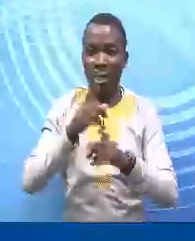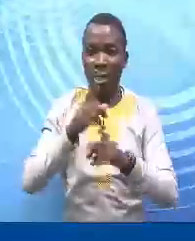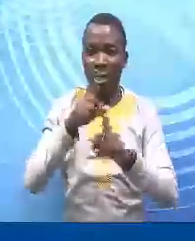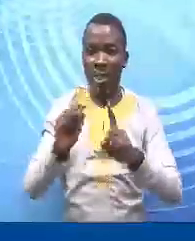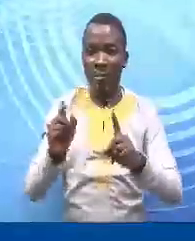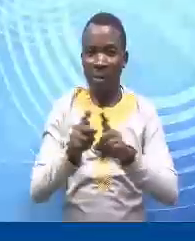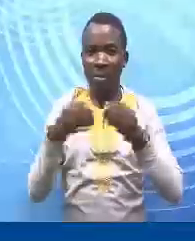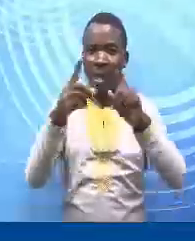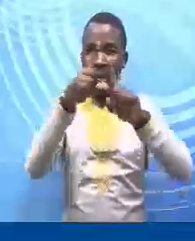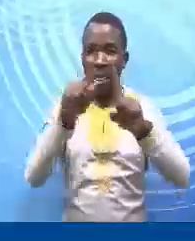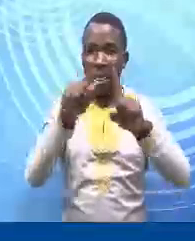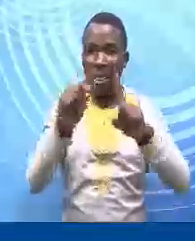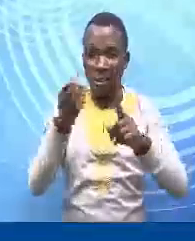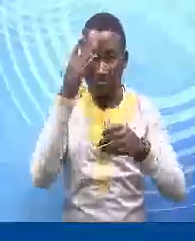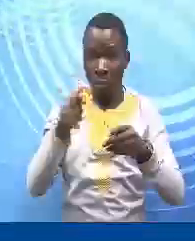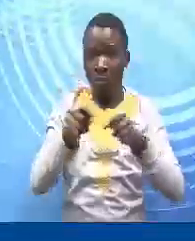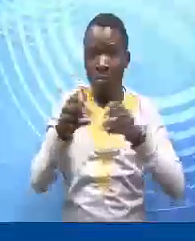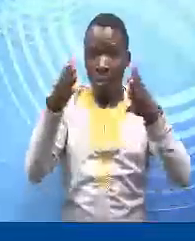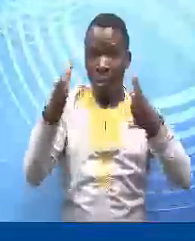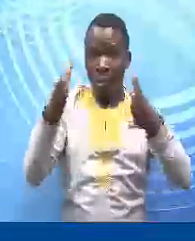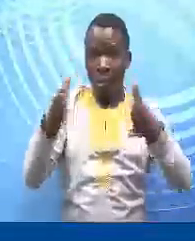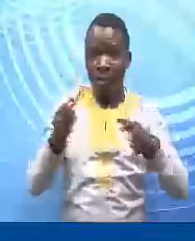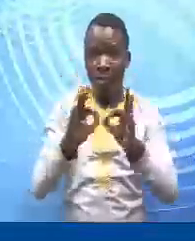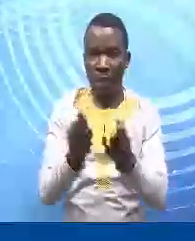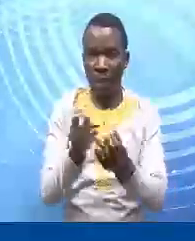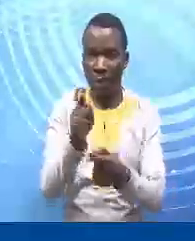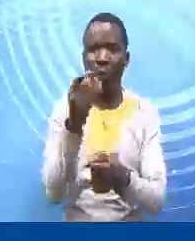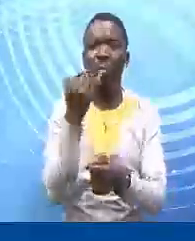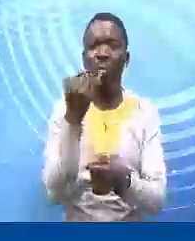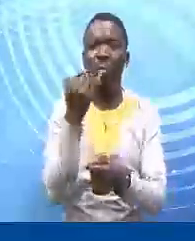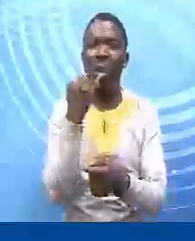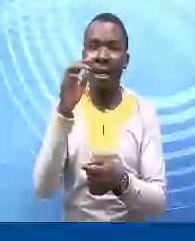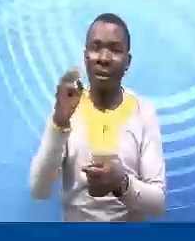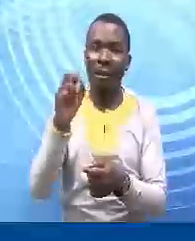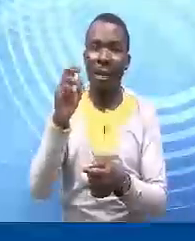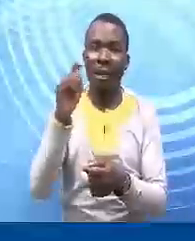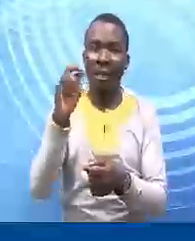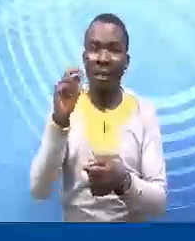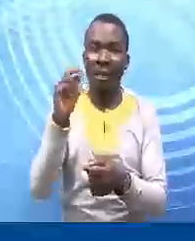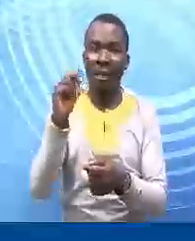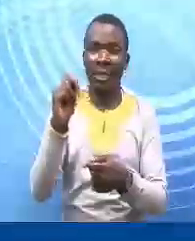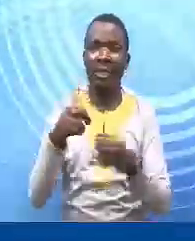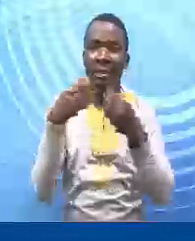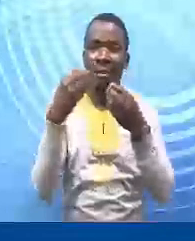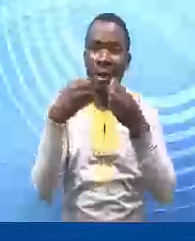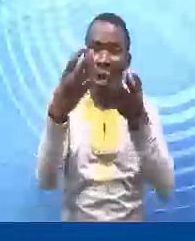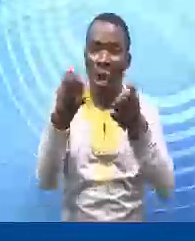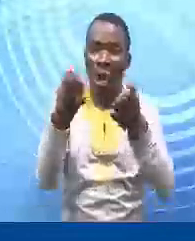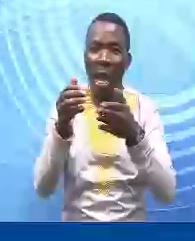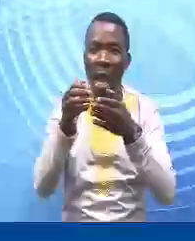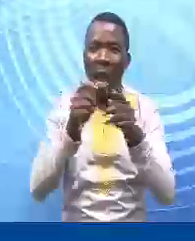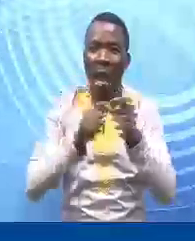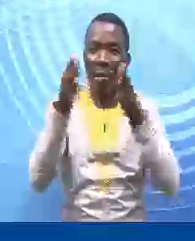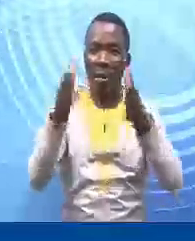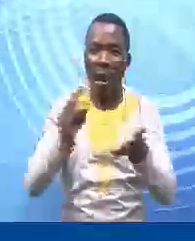wawe mutwara ahangaha nk'uyu muryango uyu mwana marite ni wowe wahawe ubutwara ahangaha urumva bamwise na